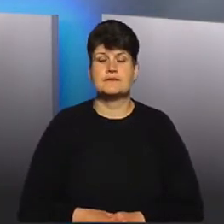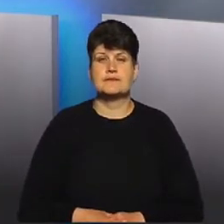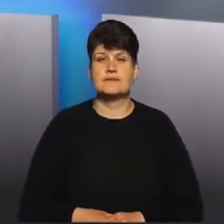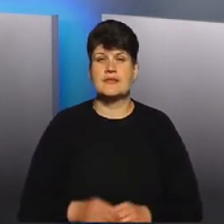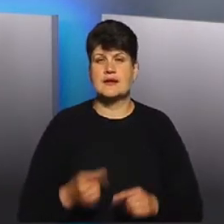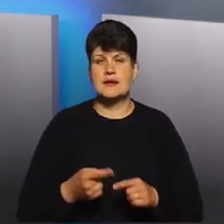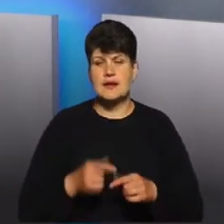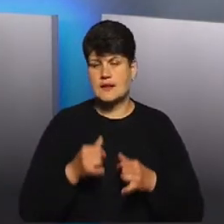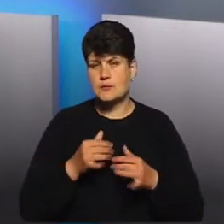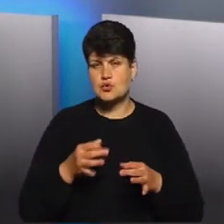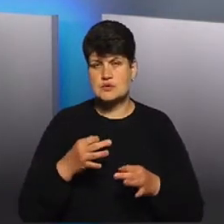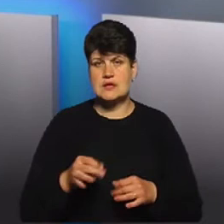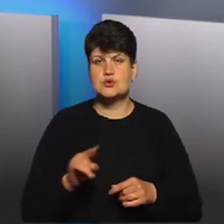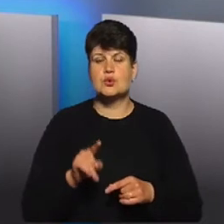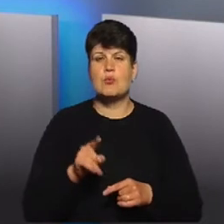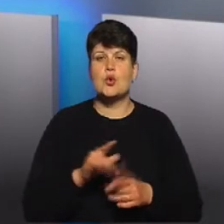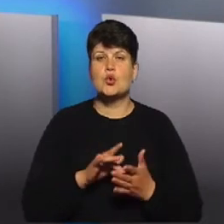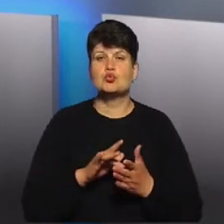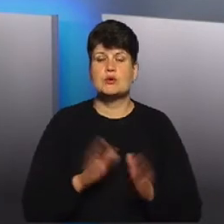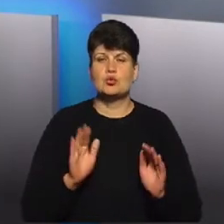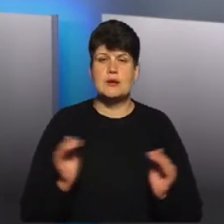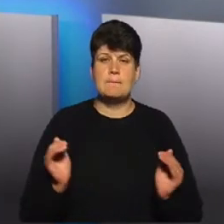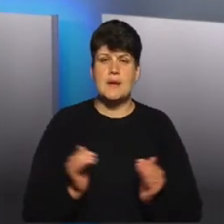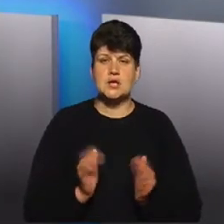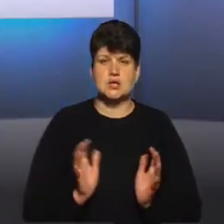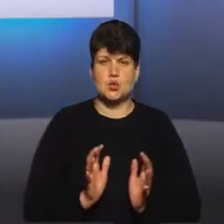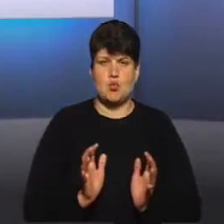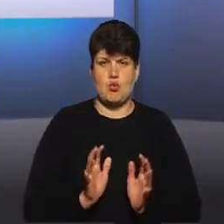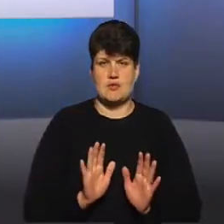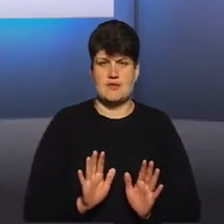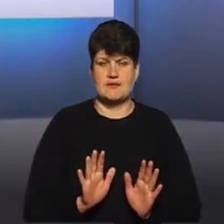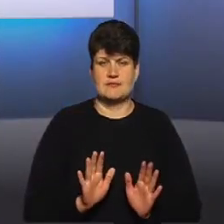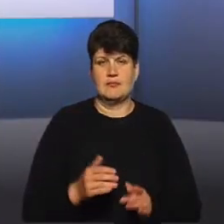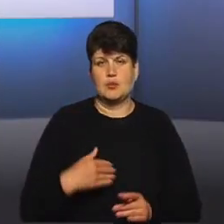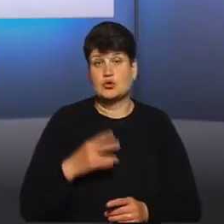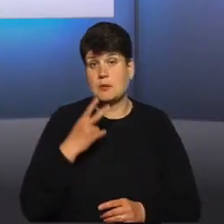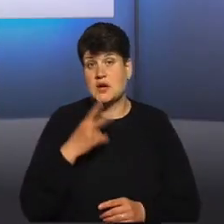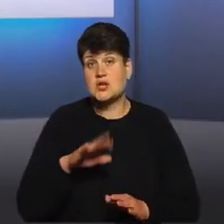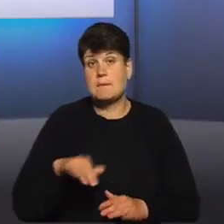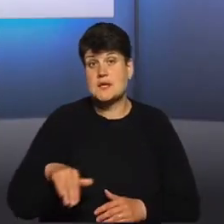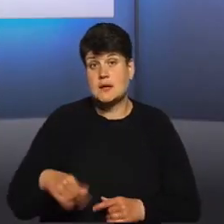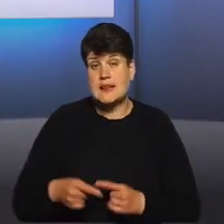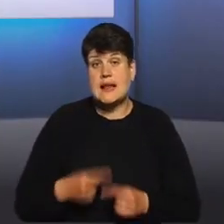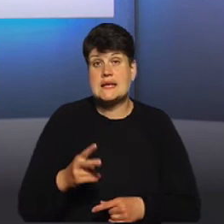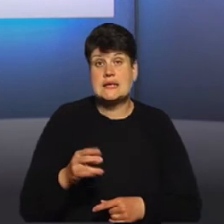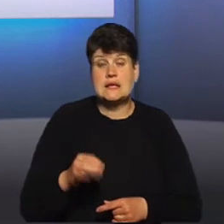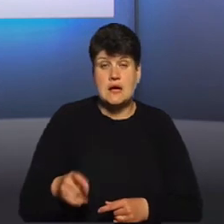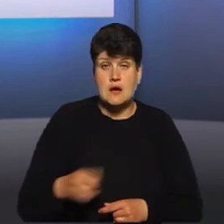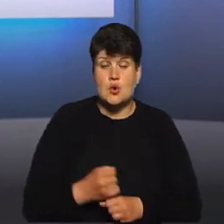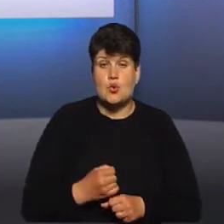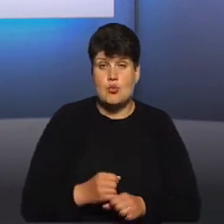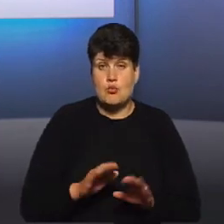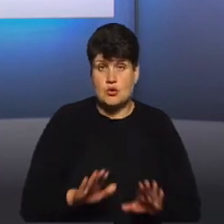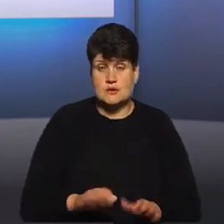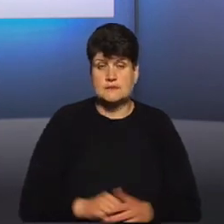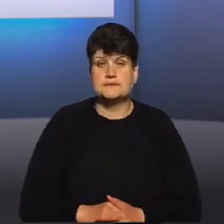туризм буде менше якась турбота. Ми будемо це бачити пізніше по наслідках роботи. Важко сказати, добре. Добре, я хотів